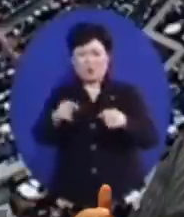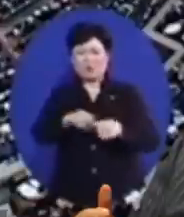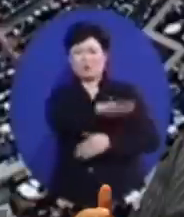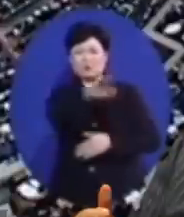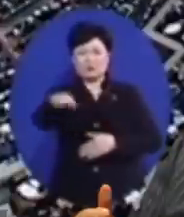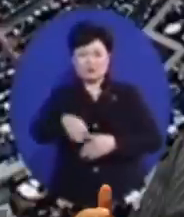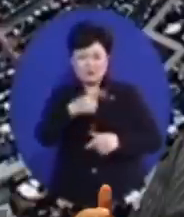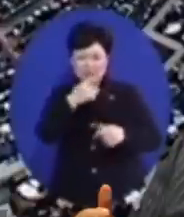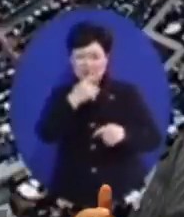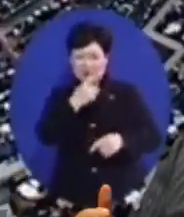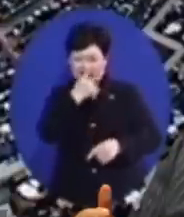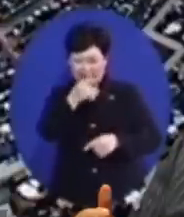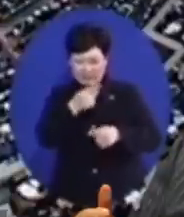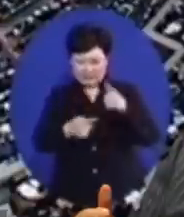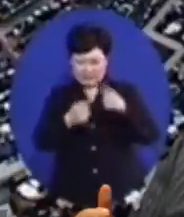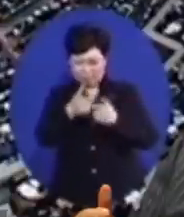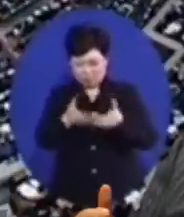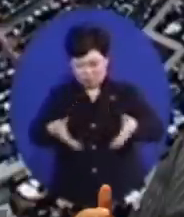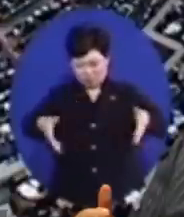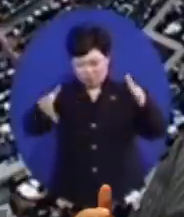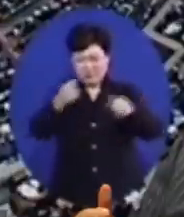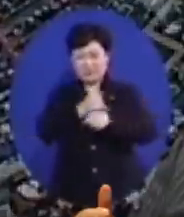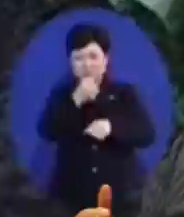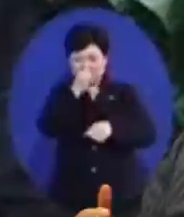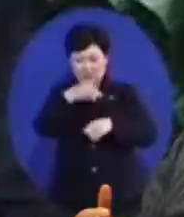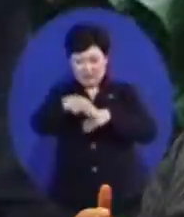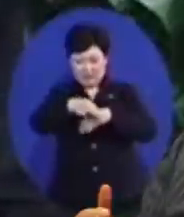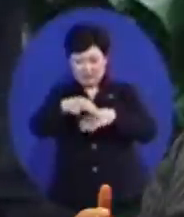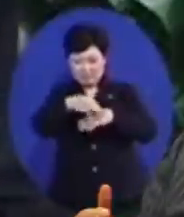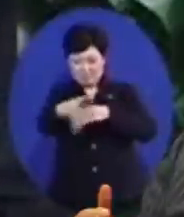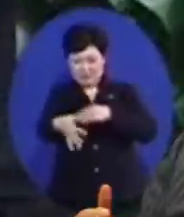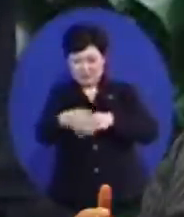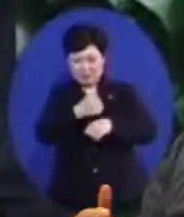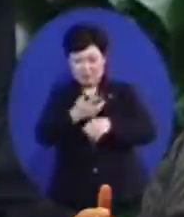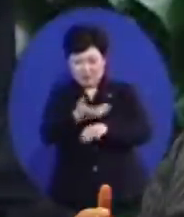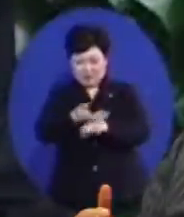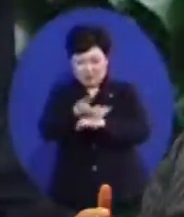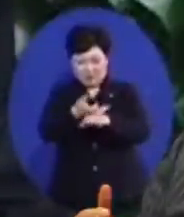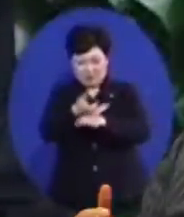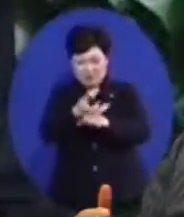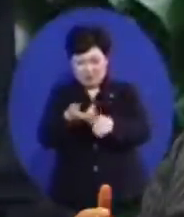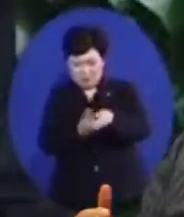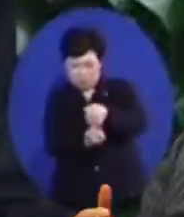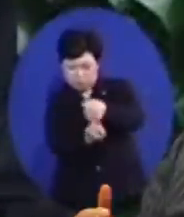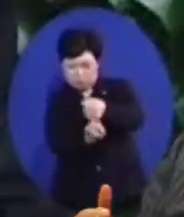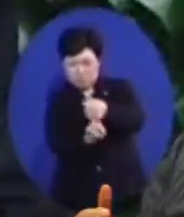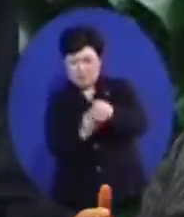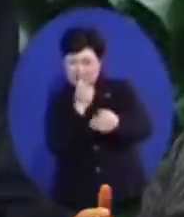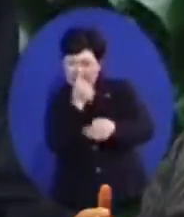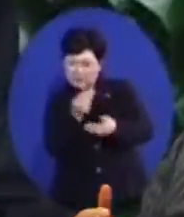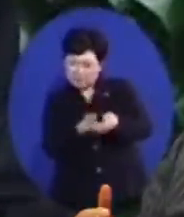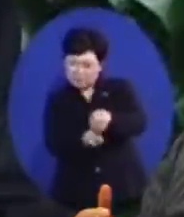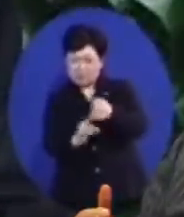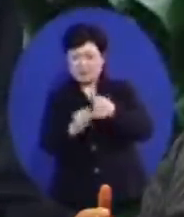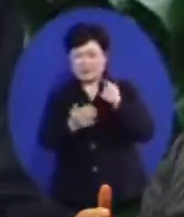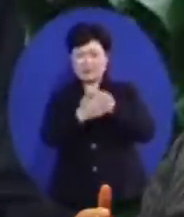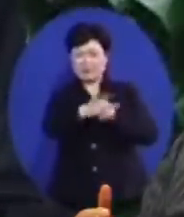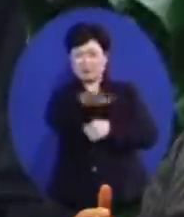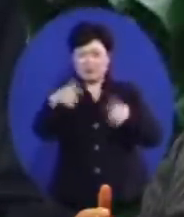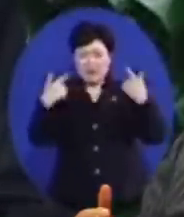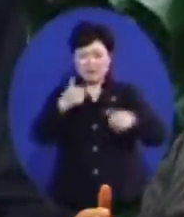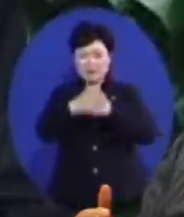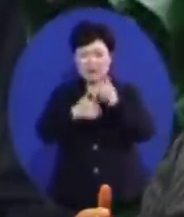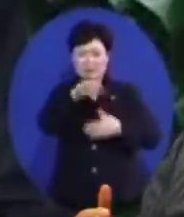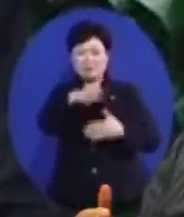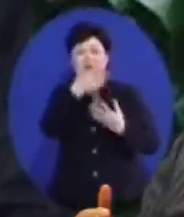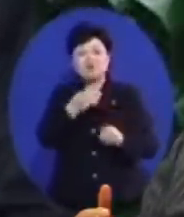가시 둥지로 물어놔버린 것입니다. 가죽을 벗겨버리고 털을 흩어버리면 가시 둥지입니다. 우리는 항상 하나님 앞에